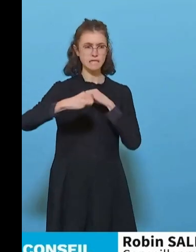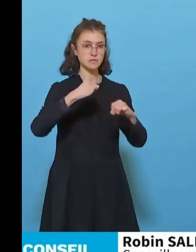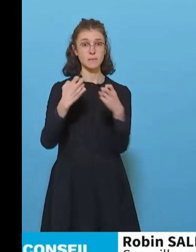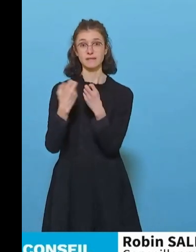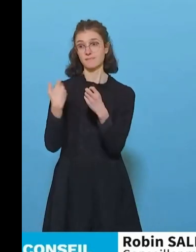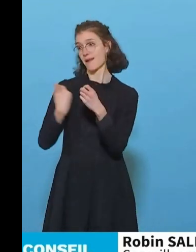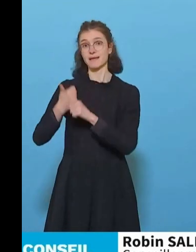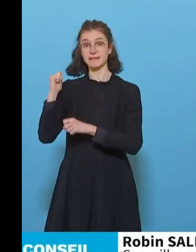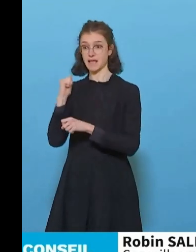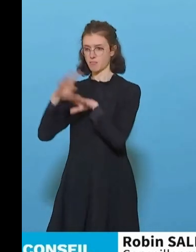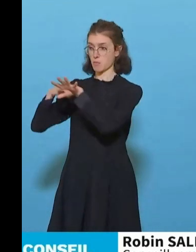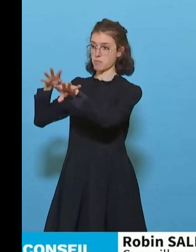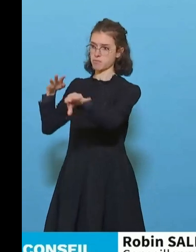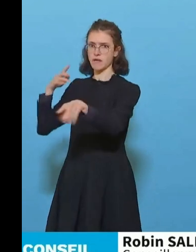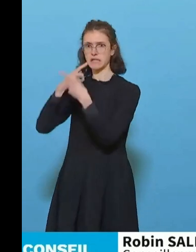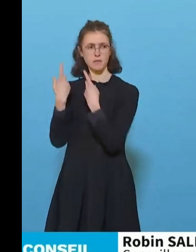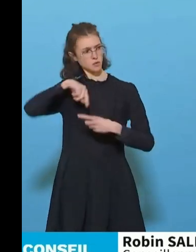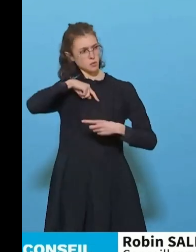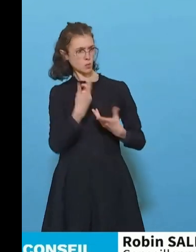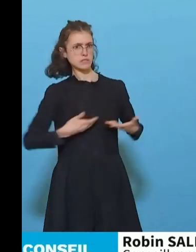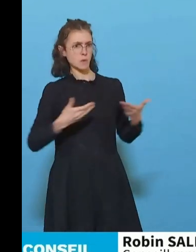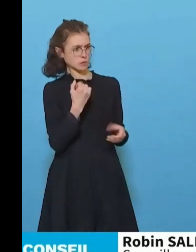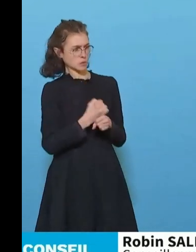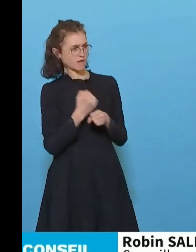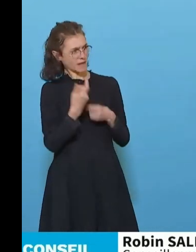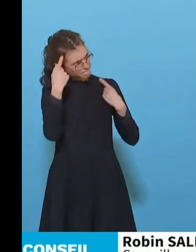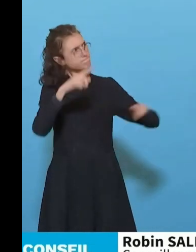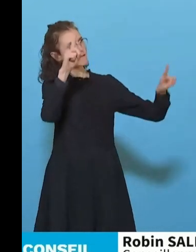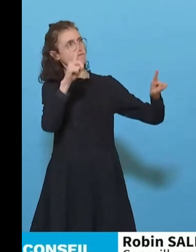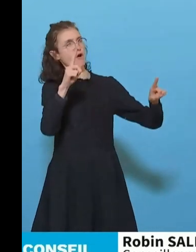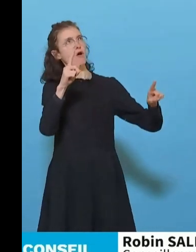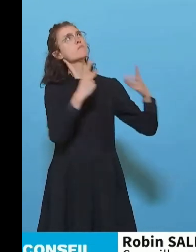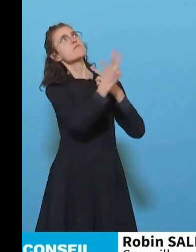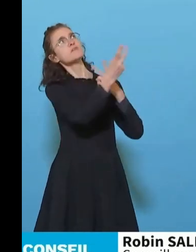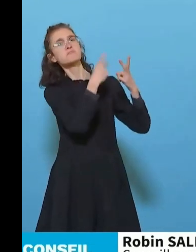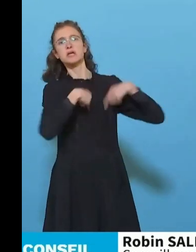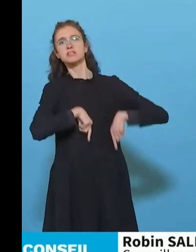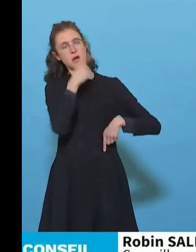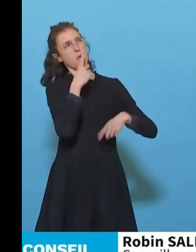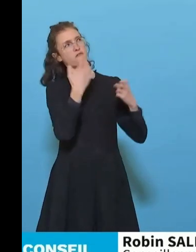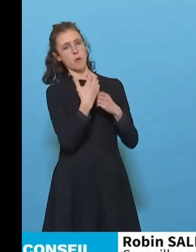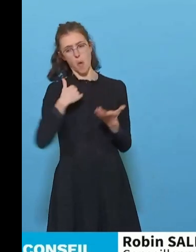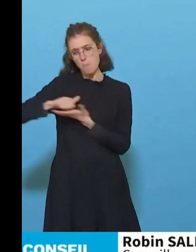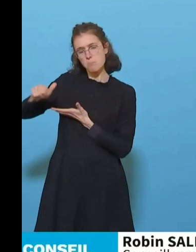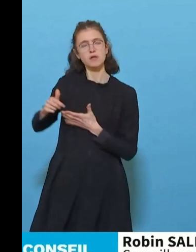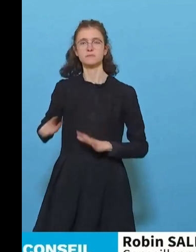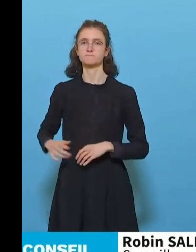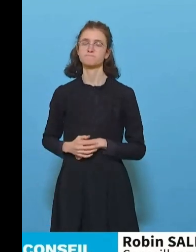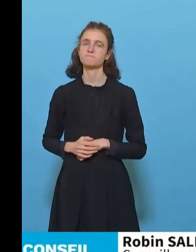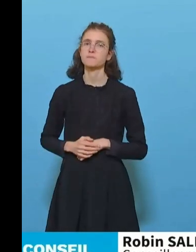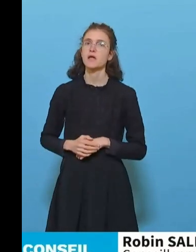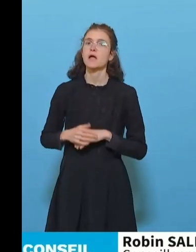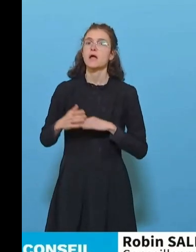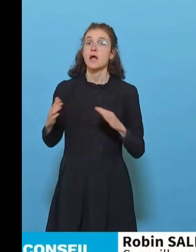leurs conditions de travail face à un État bien décidé à les sacrifier. Le pouvoir en place, justement, isolé